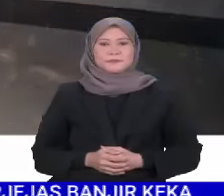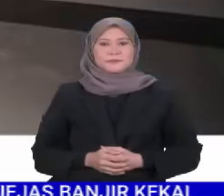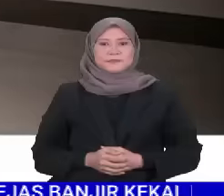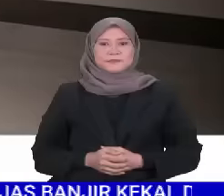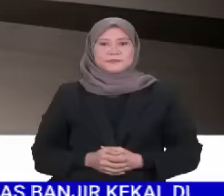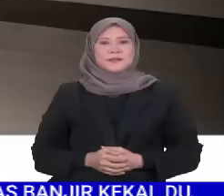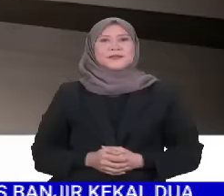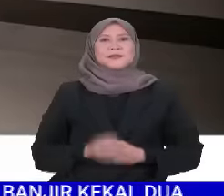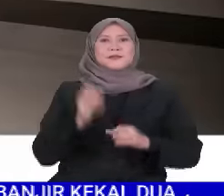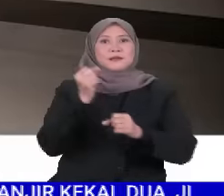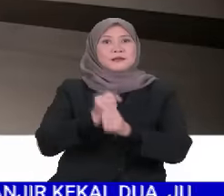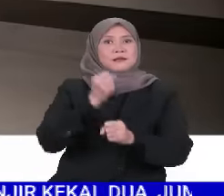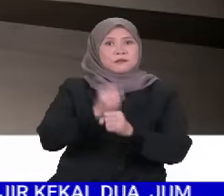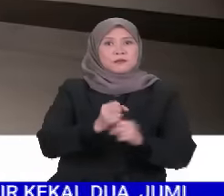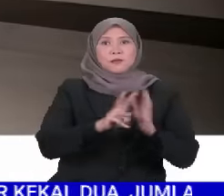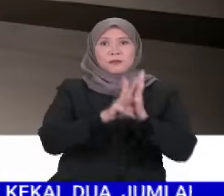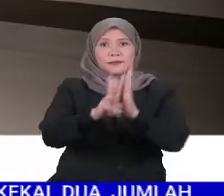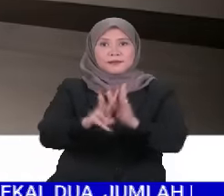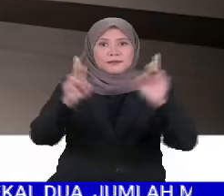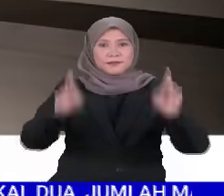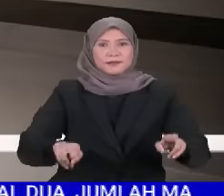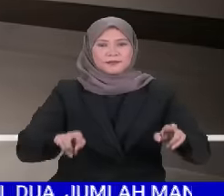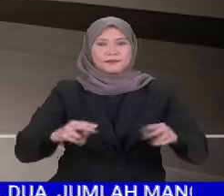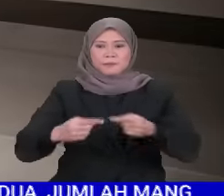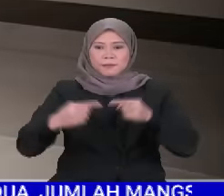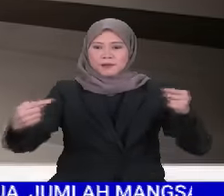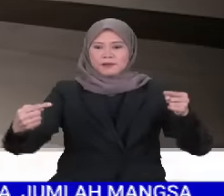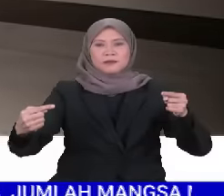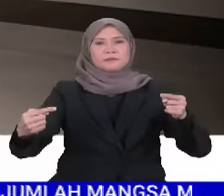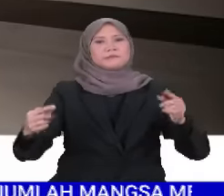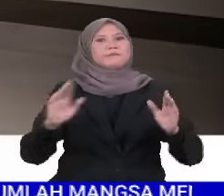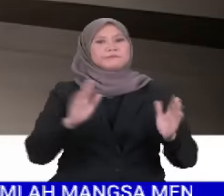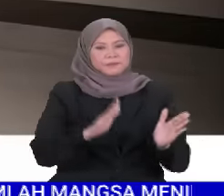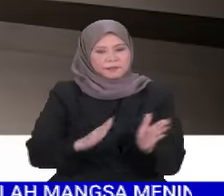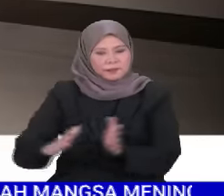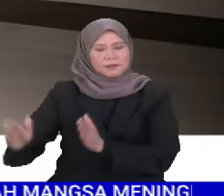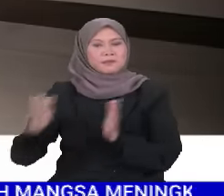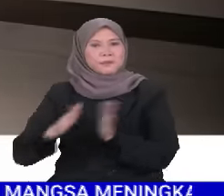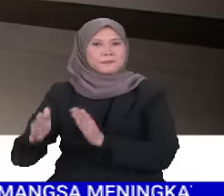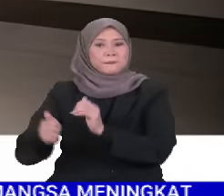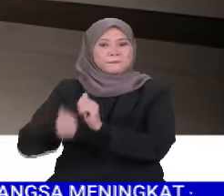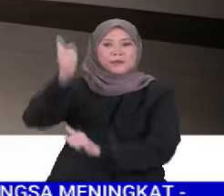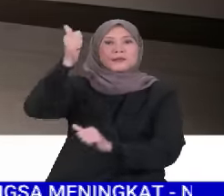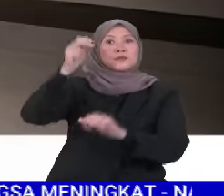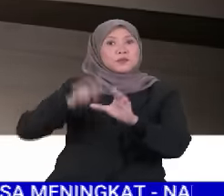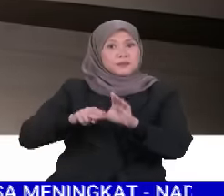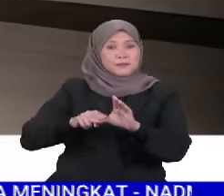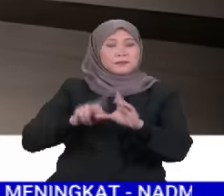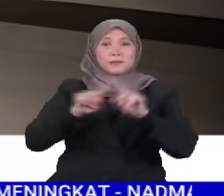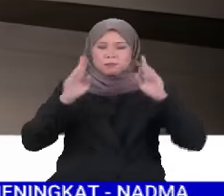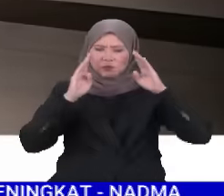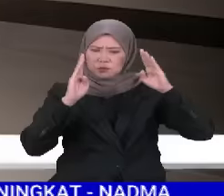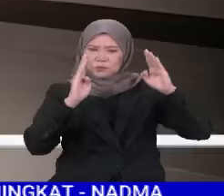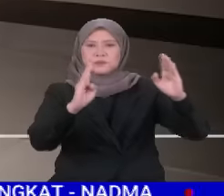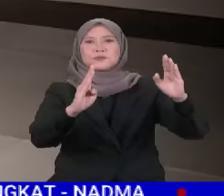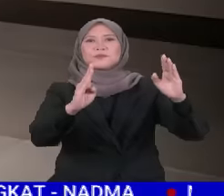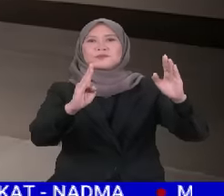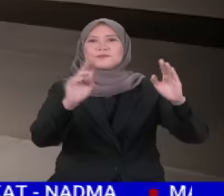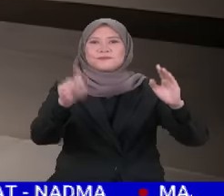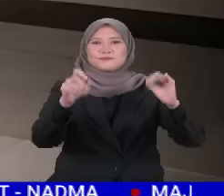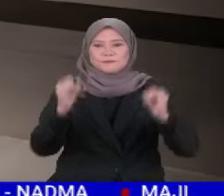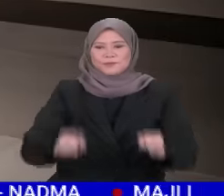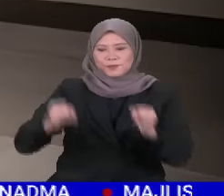tugas wakil rakyat baik kerajaan maupun pembangkang bukan hanya mengatur strategi untuk menang krusi tumpuan penuh perlu diberi